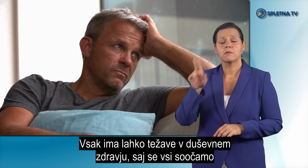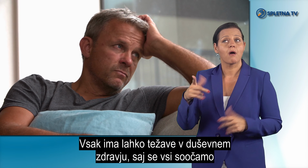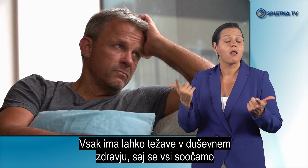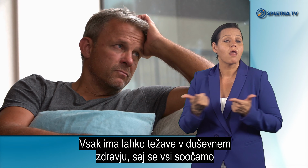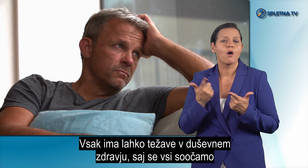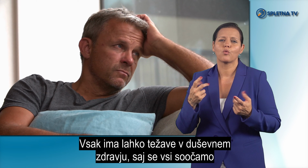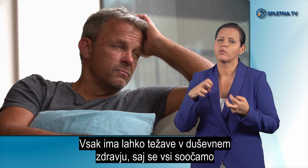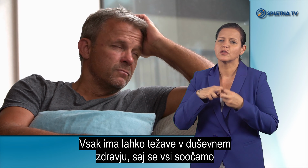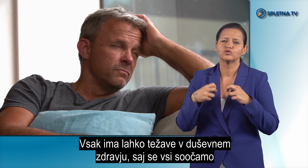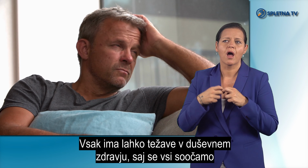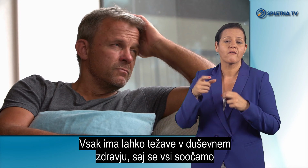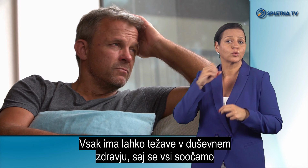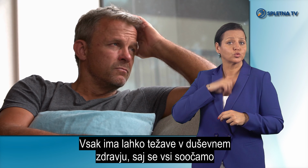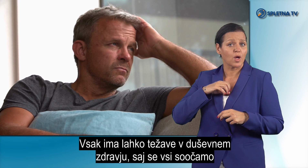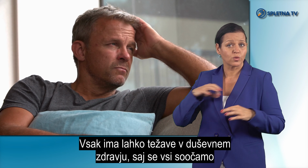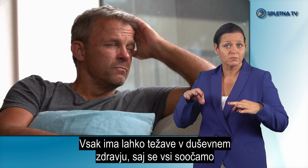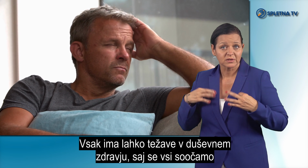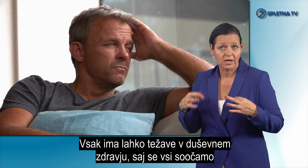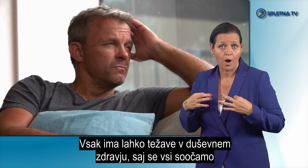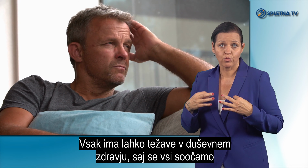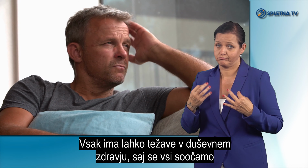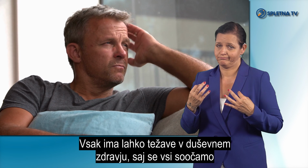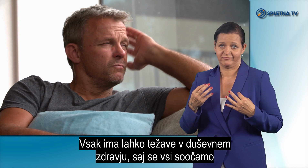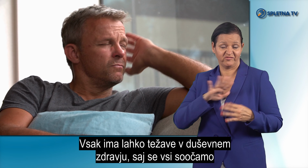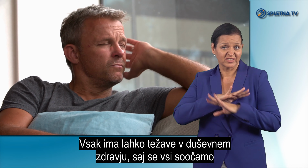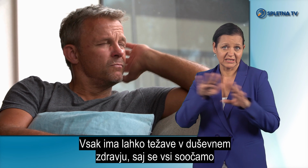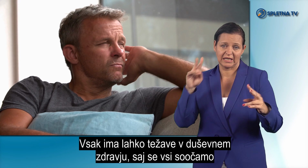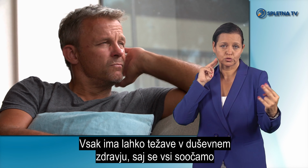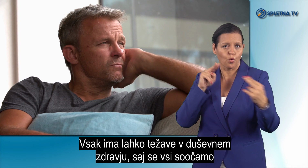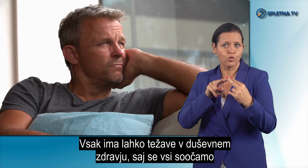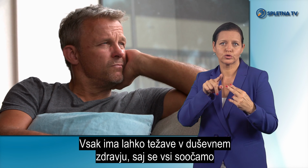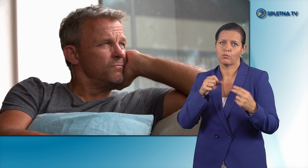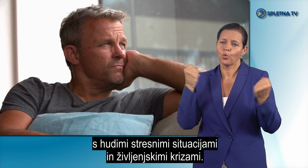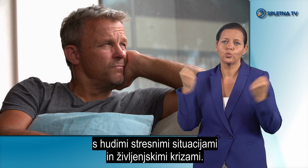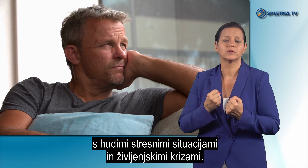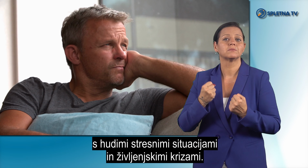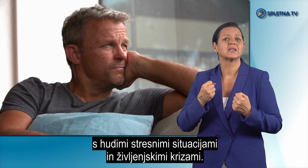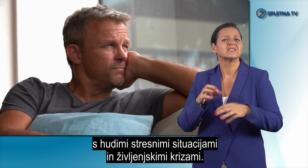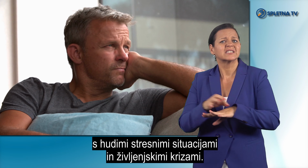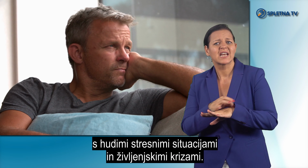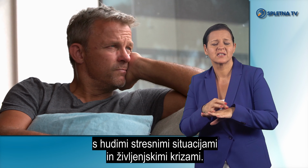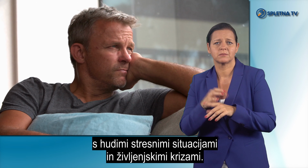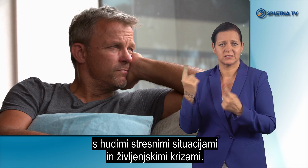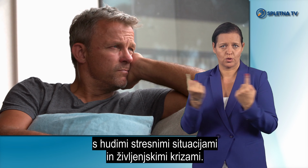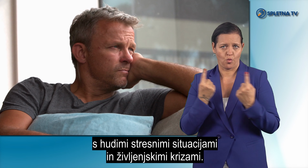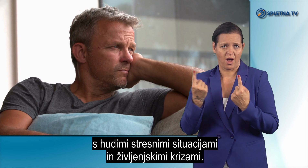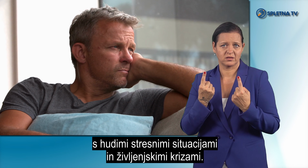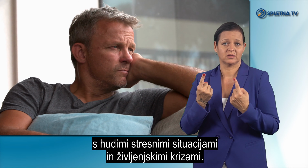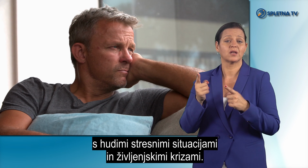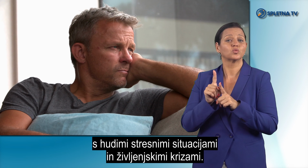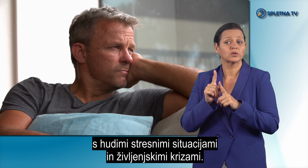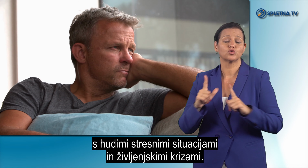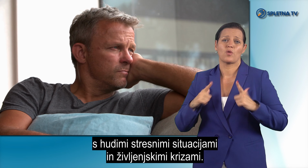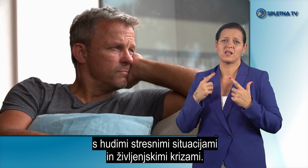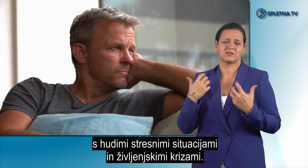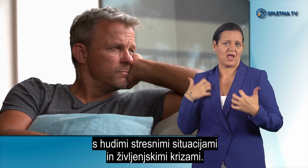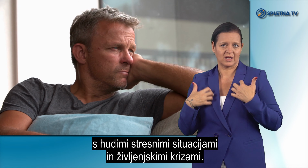Vsak ima lahko težave v duševnem zdravju, saj se vsi soočamo s hudimi stresnimi situacijami in življenjskimi krizami.